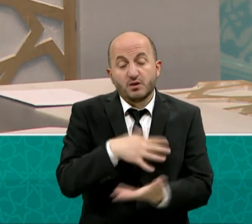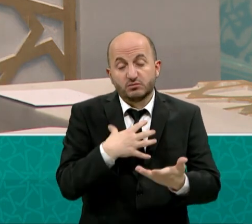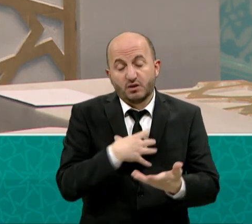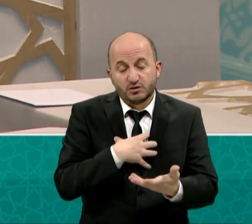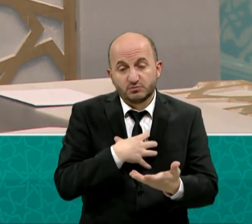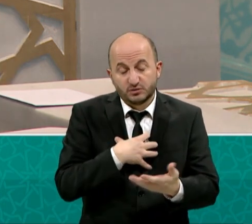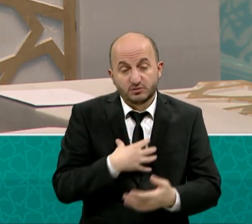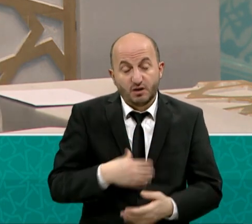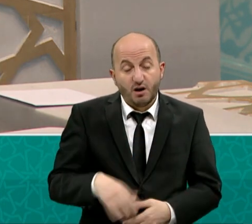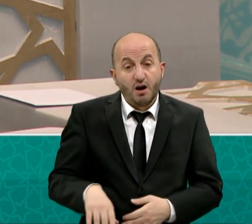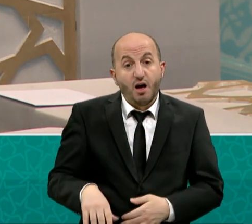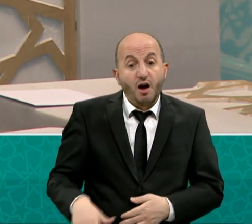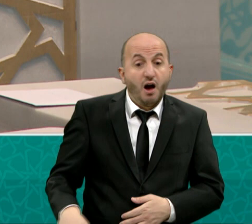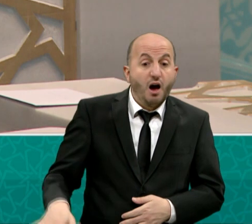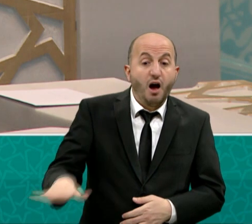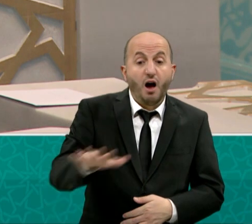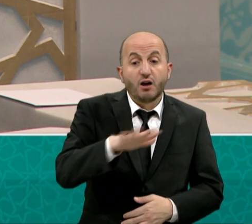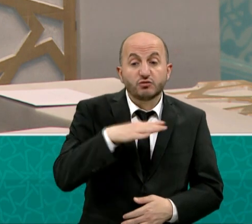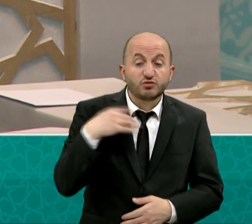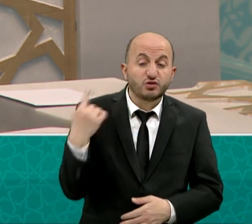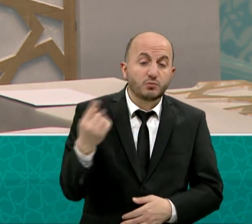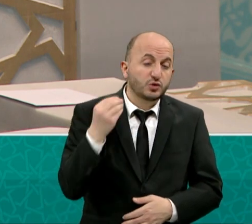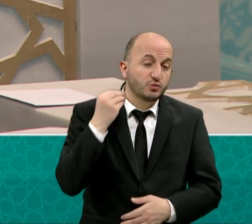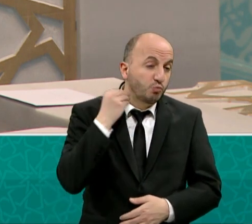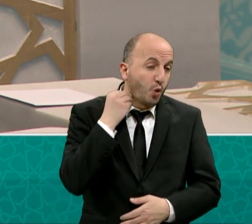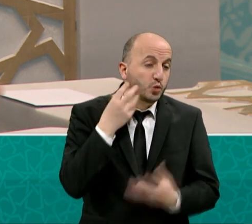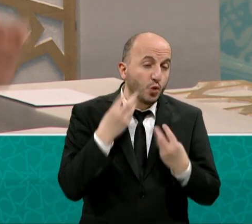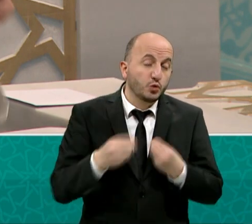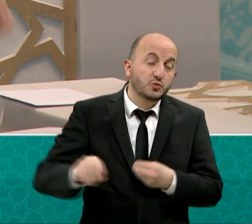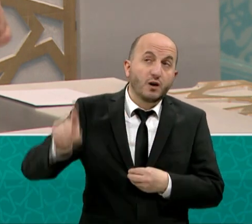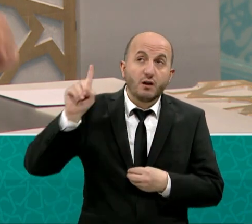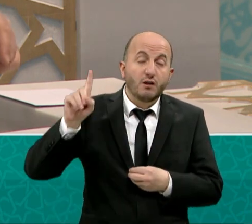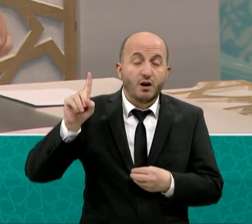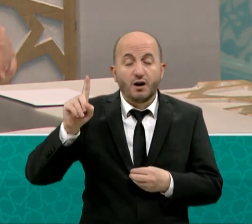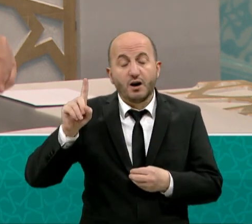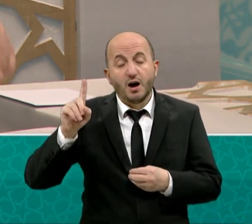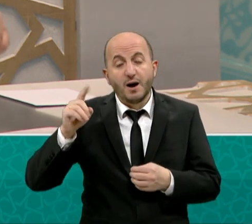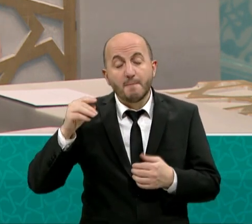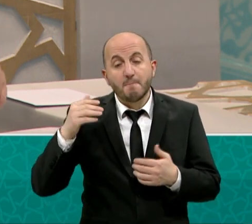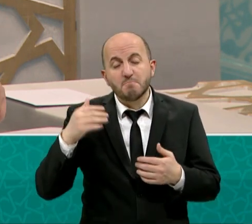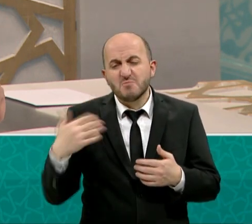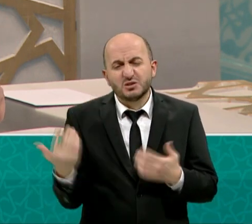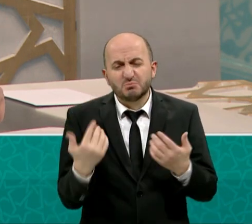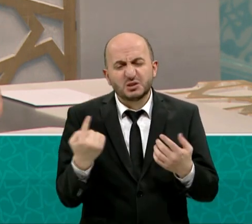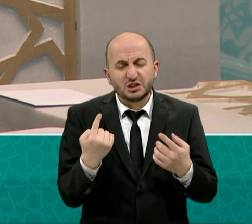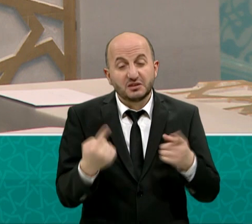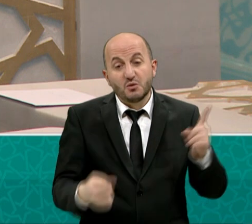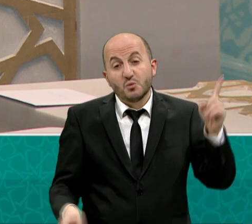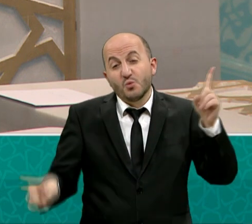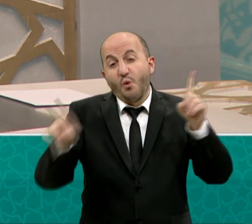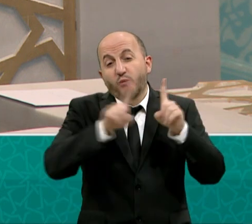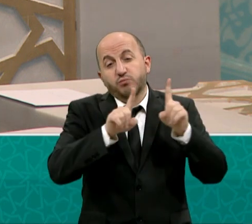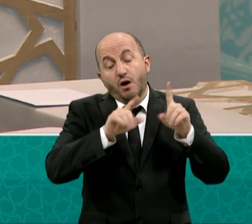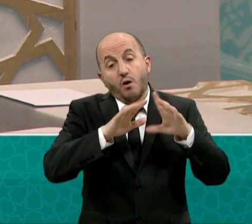sahibine, her şeyimizi borçlu olduğumuz Rabbimize herhangi bir beşeri varlığı ortak koşmak en